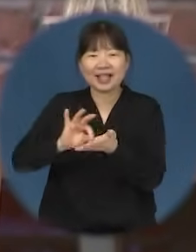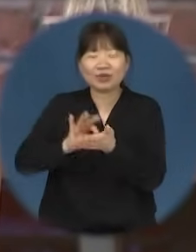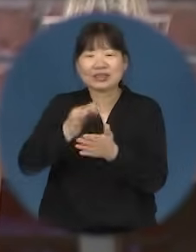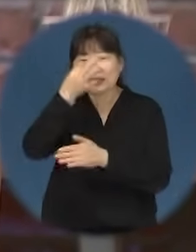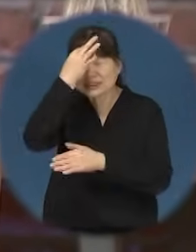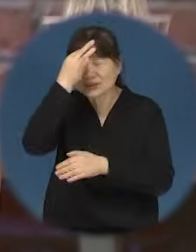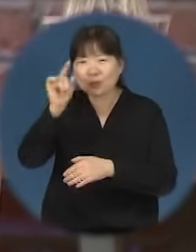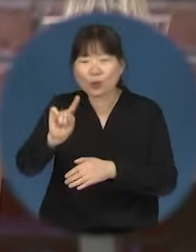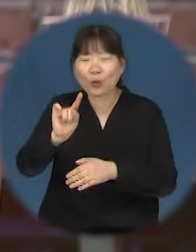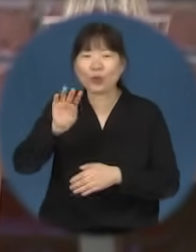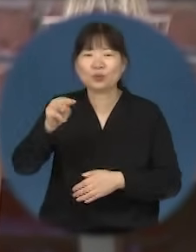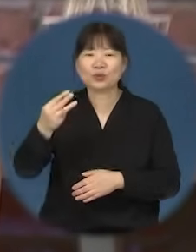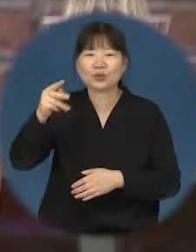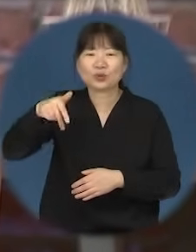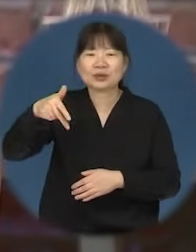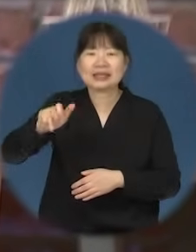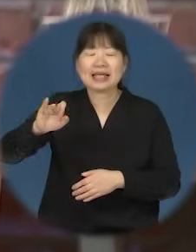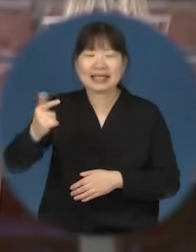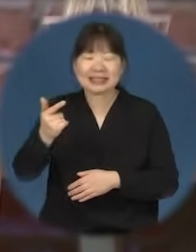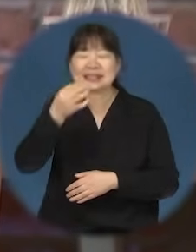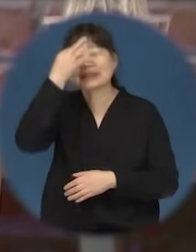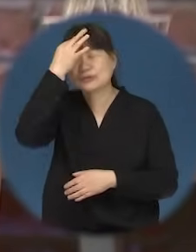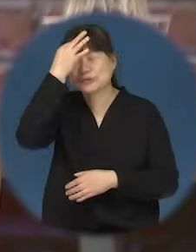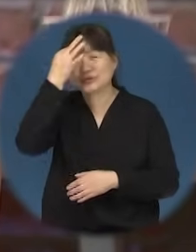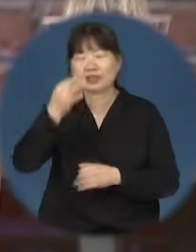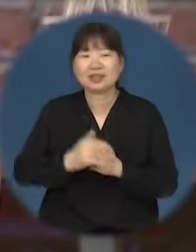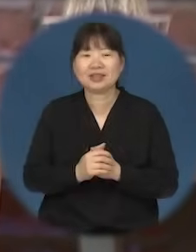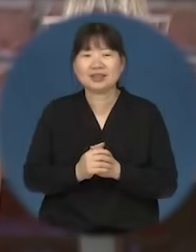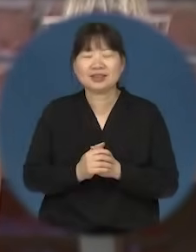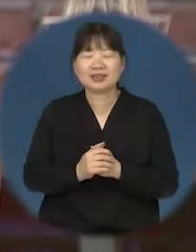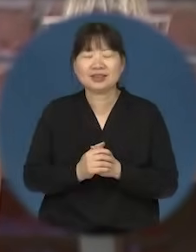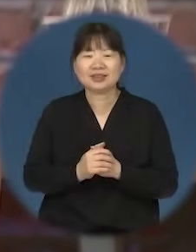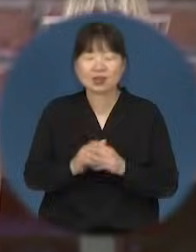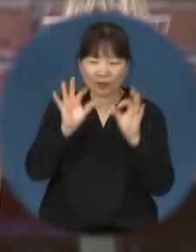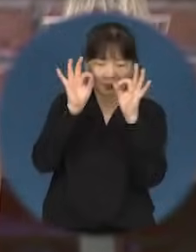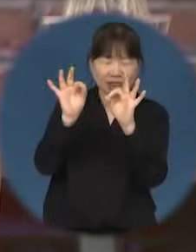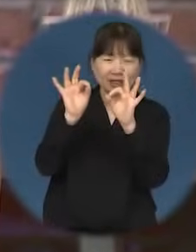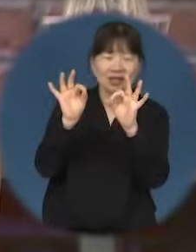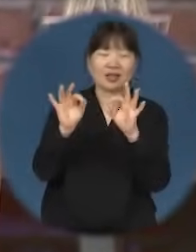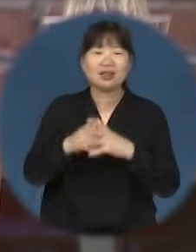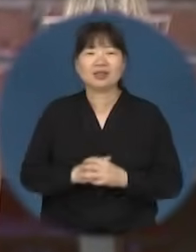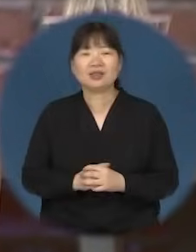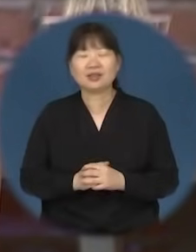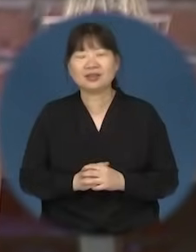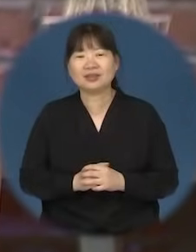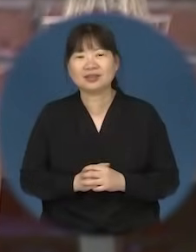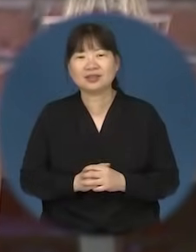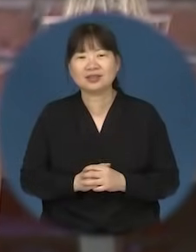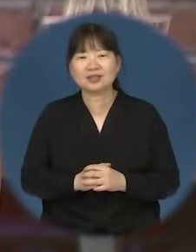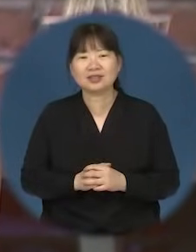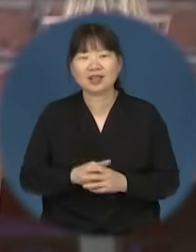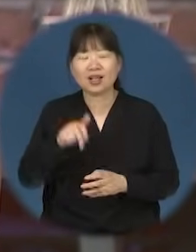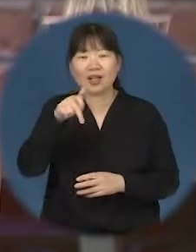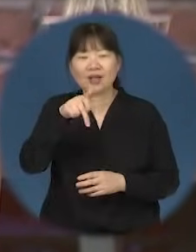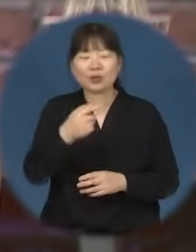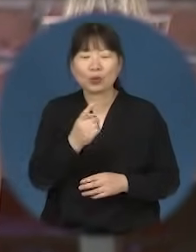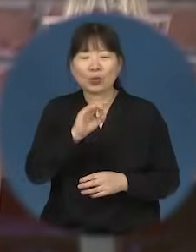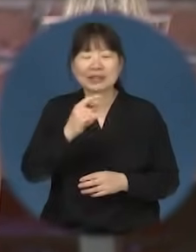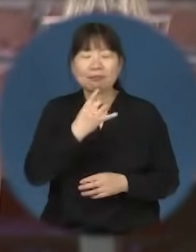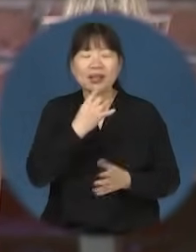기술이 블록체인 기술인 거죠. 그런데 이제 블록체인 기술을 보니까 이게 꼭 비트코인에만 쓰는 게